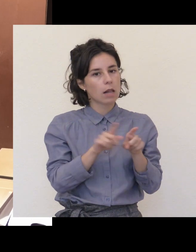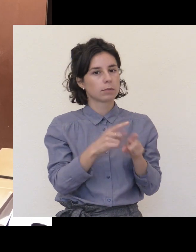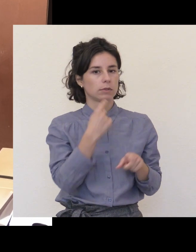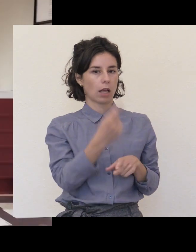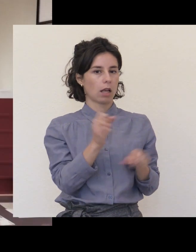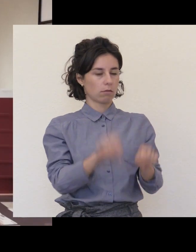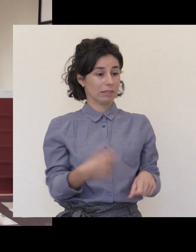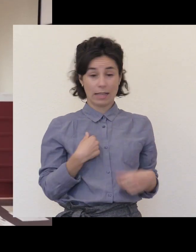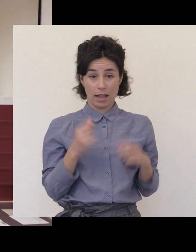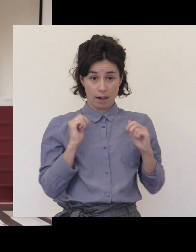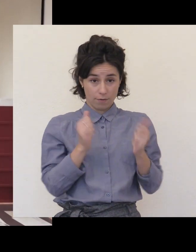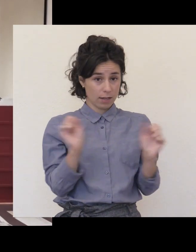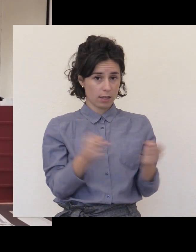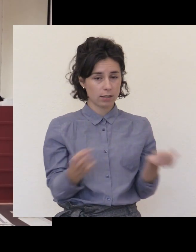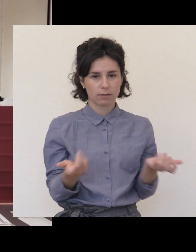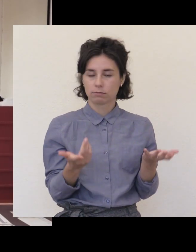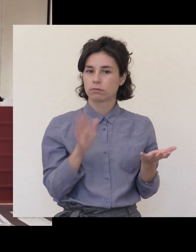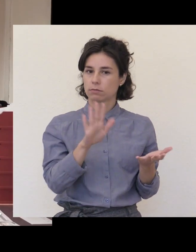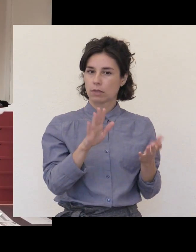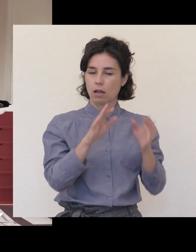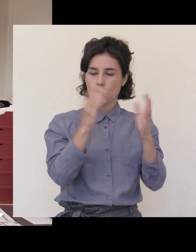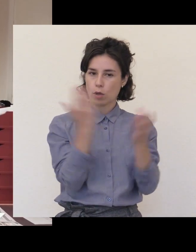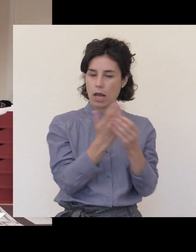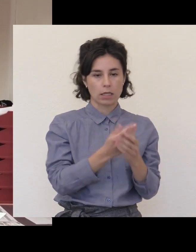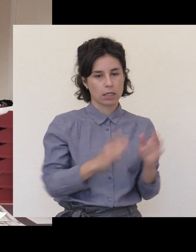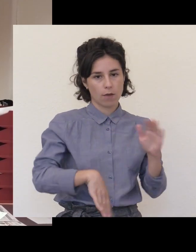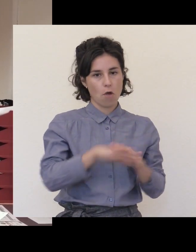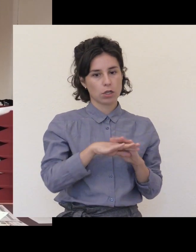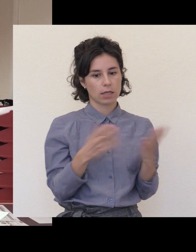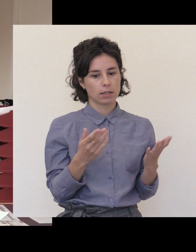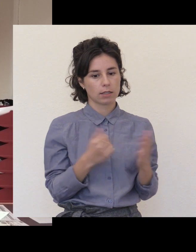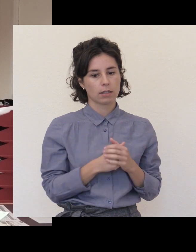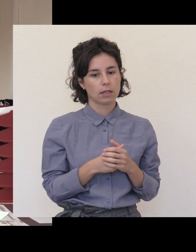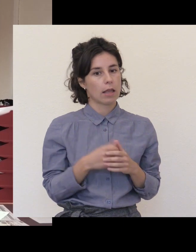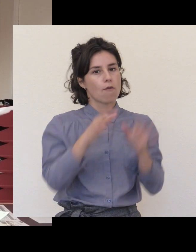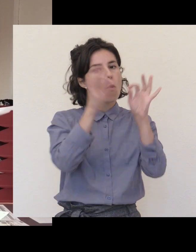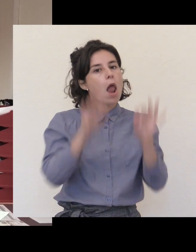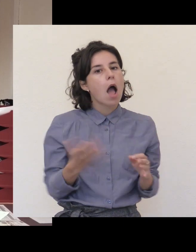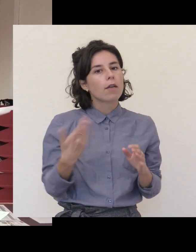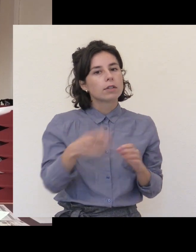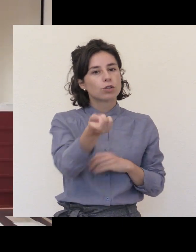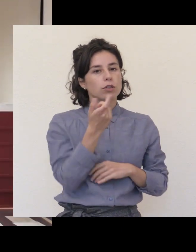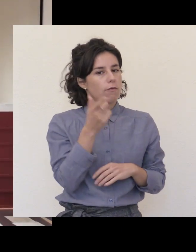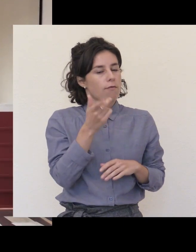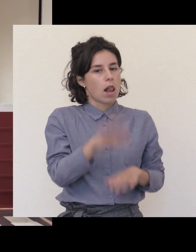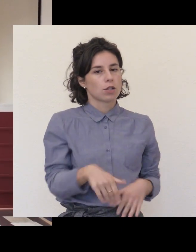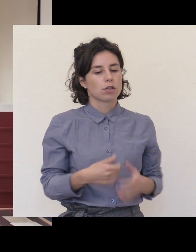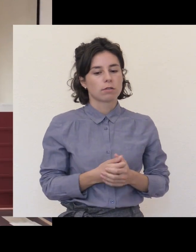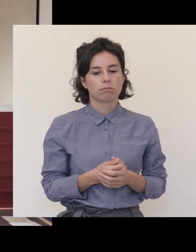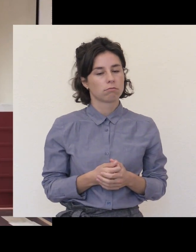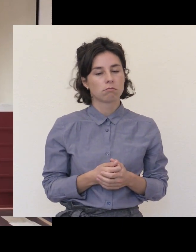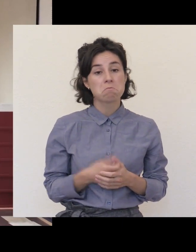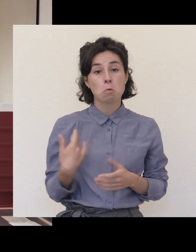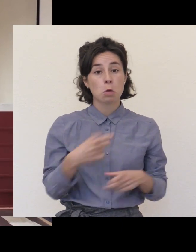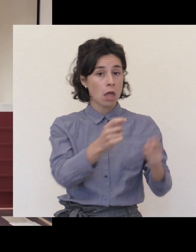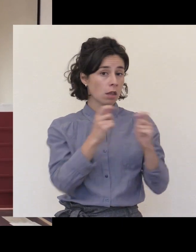da nicht helfen. Leider sind Ihre Unterlagen unvollständig. Also nee, das Formular war das falsche, was Sie geschickt haben. Der Antrag ist hier noch nicht